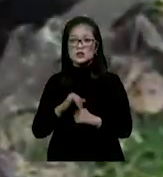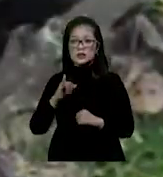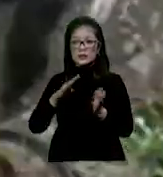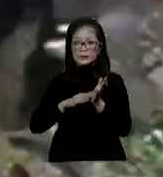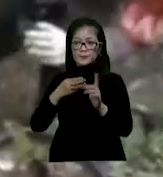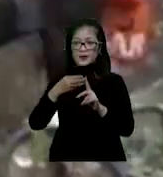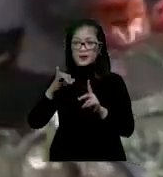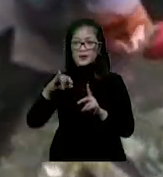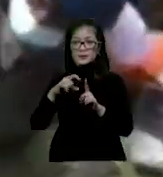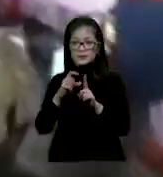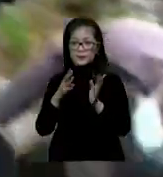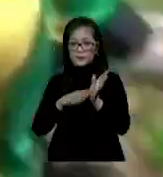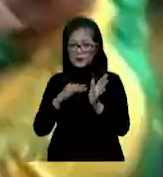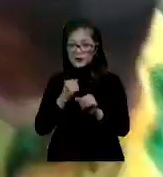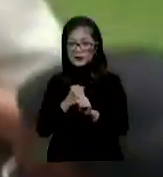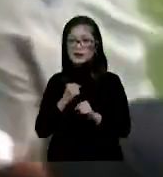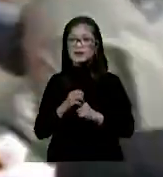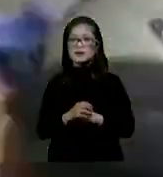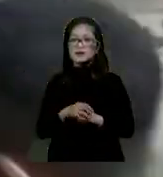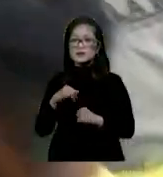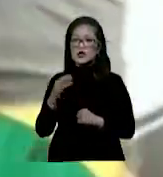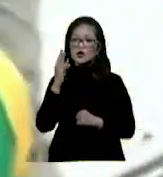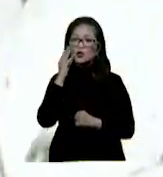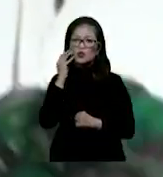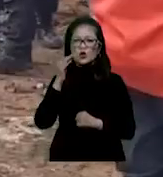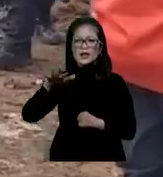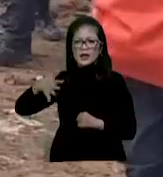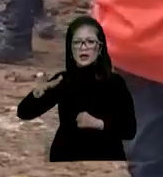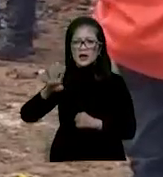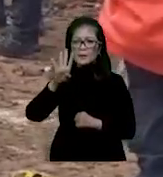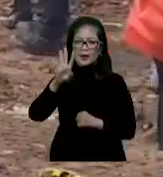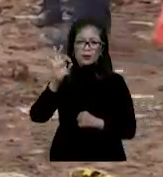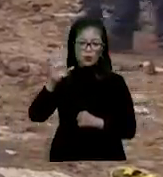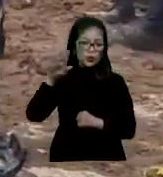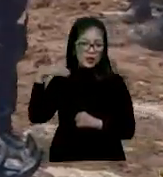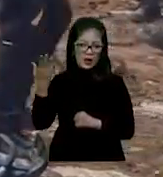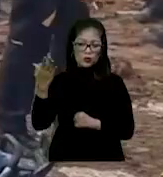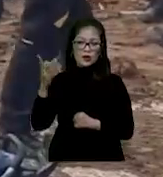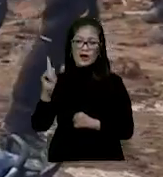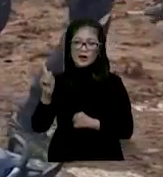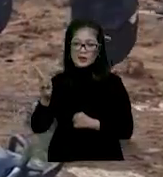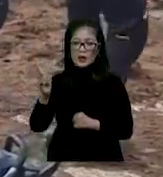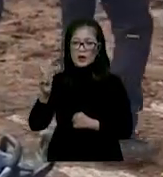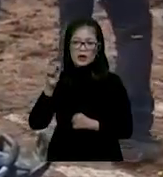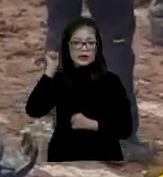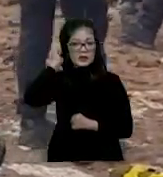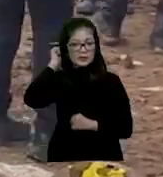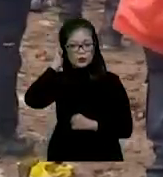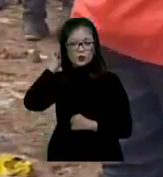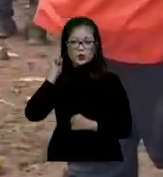kelamin wanita tersebut berusia sekitar 40 tahunan dan langsung dievakuasi ke Rumah Sakit Sayang untuk menjalani proses identifikasi.